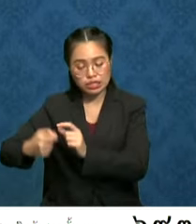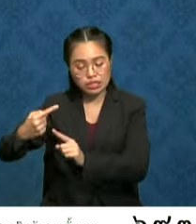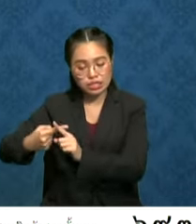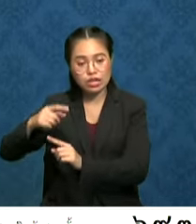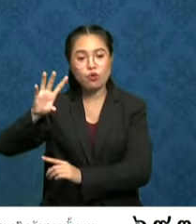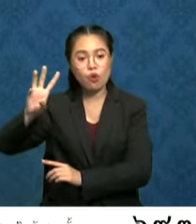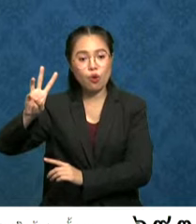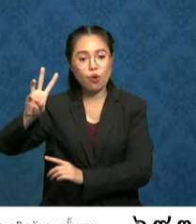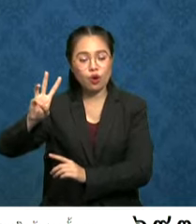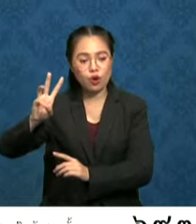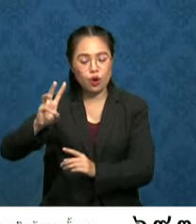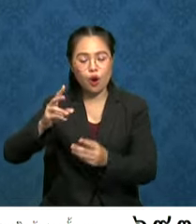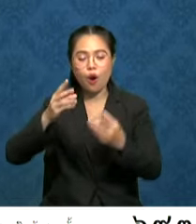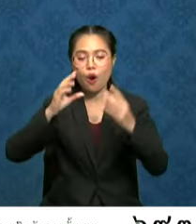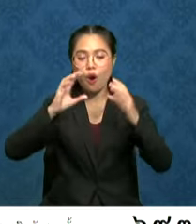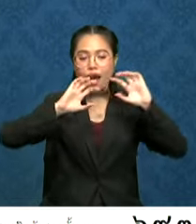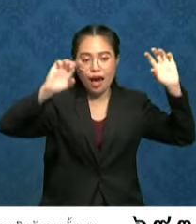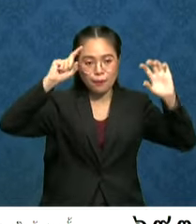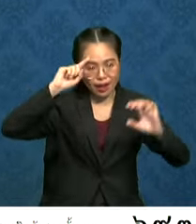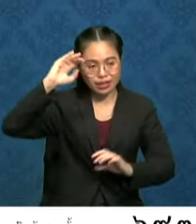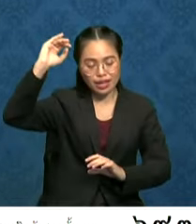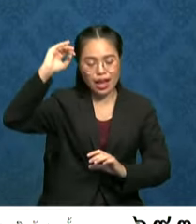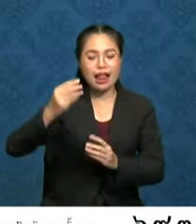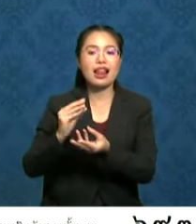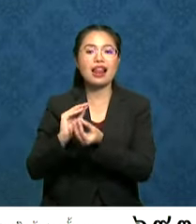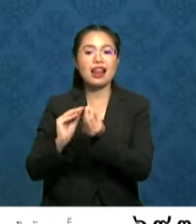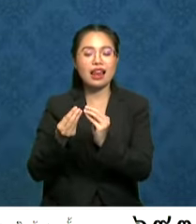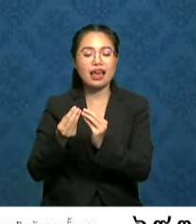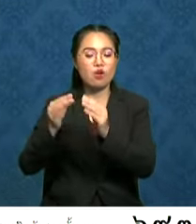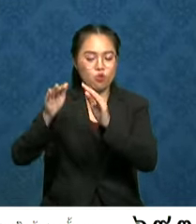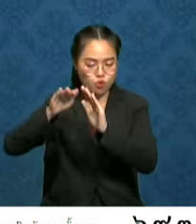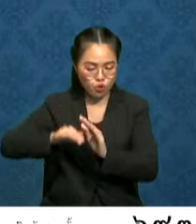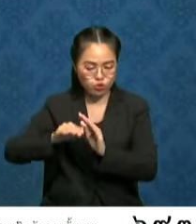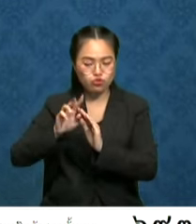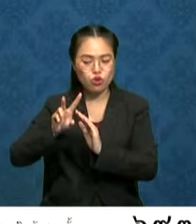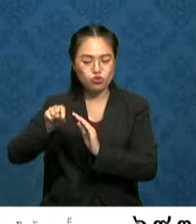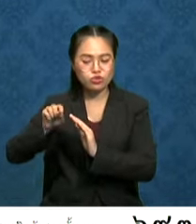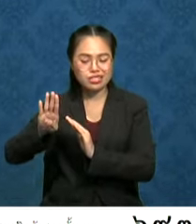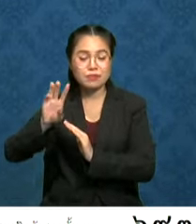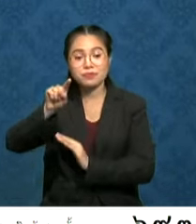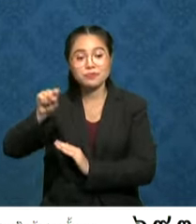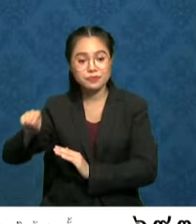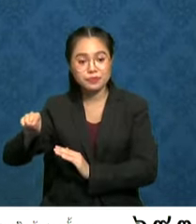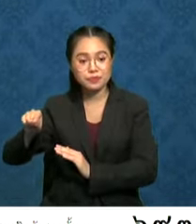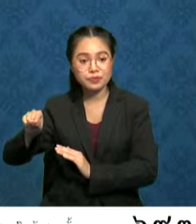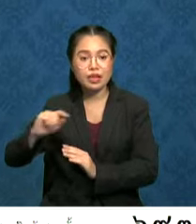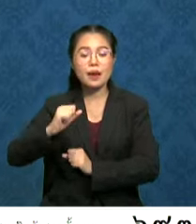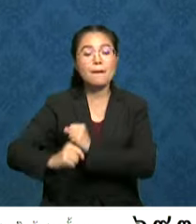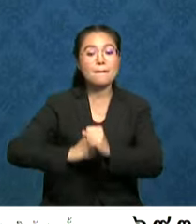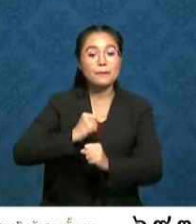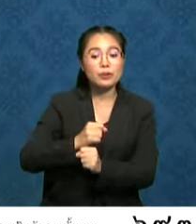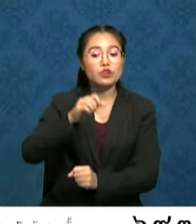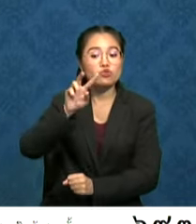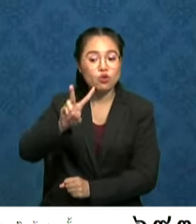รัฐบาลชุดที่แล้วครับตัวเลขนี้ลดลงไปอีก2.7%สุดท้ายครับไตรมาสที่ 2ของปี